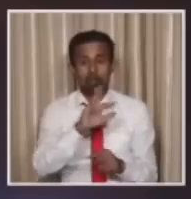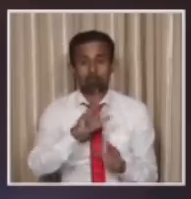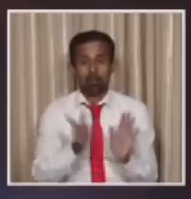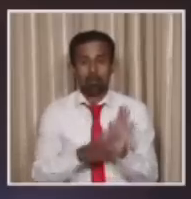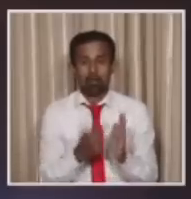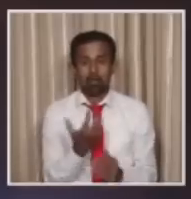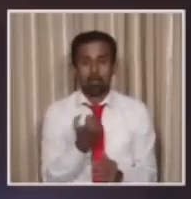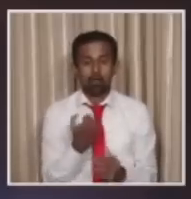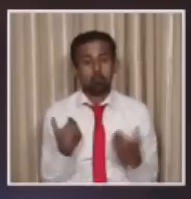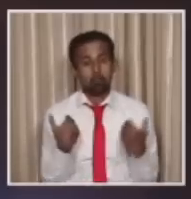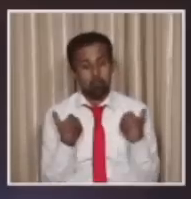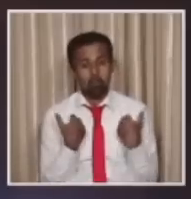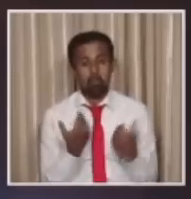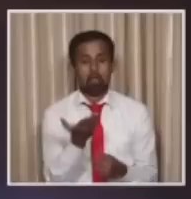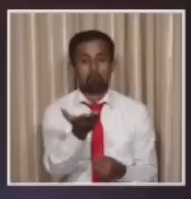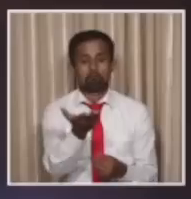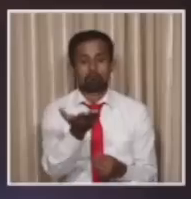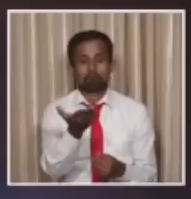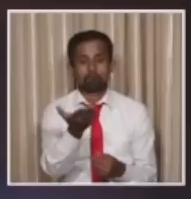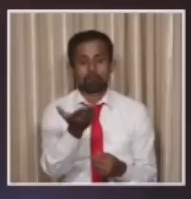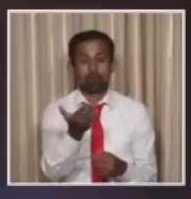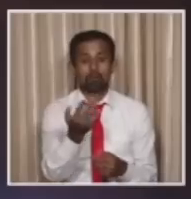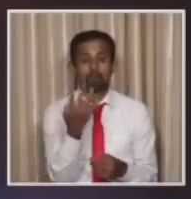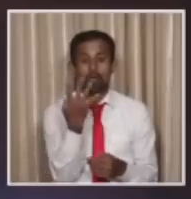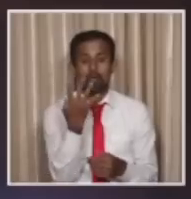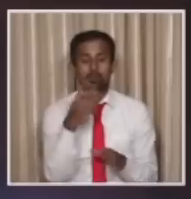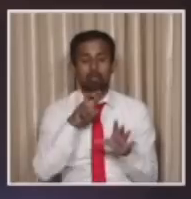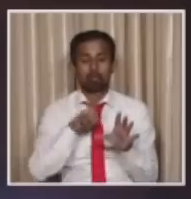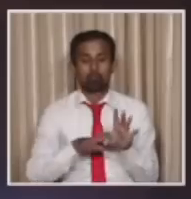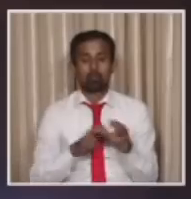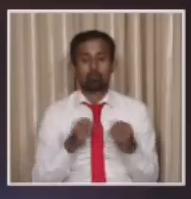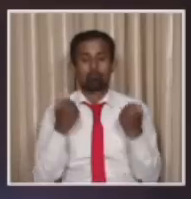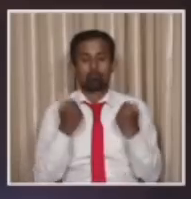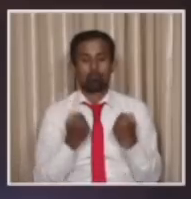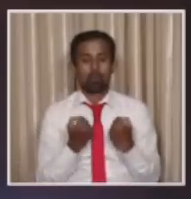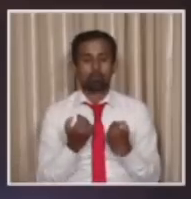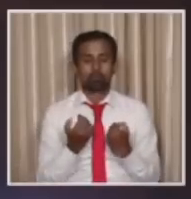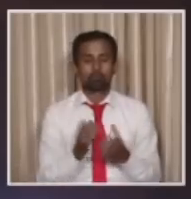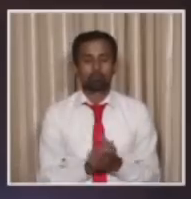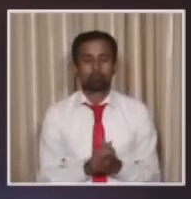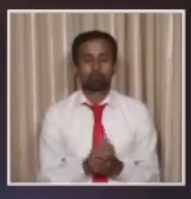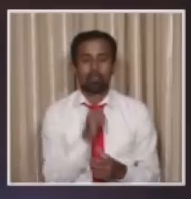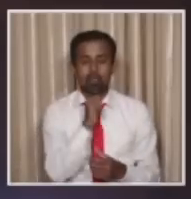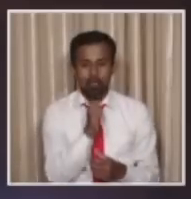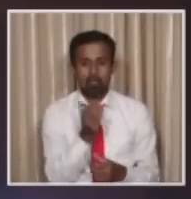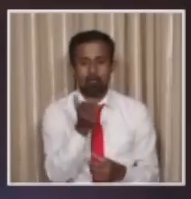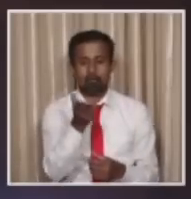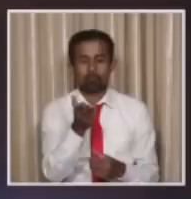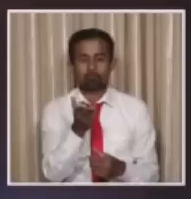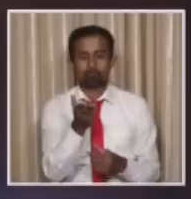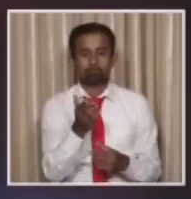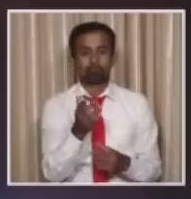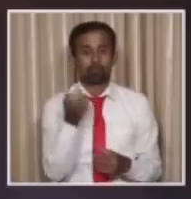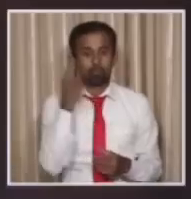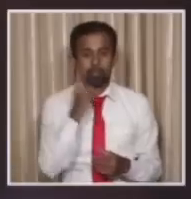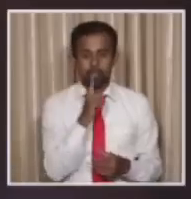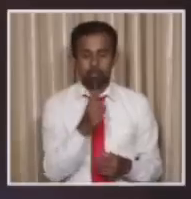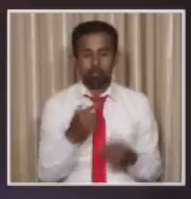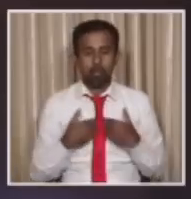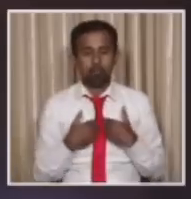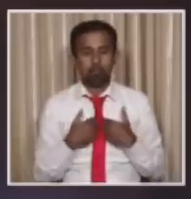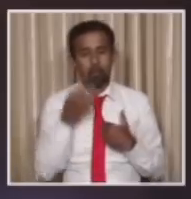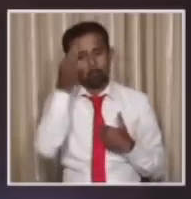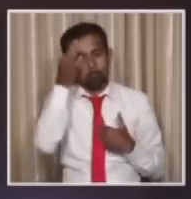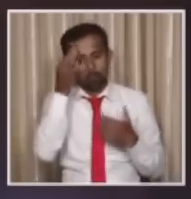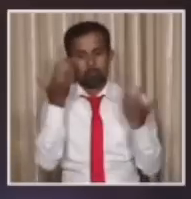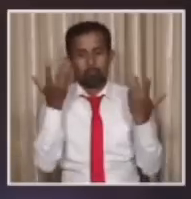ගන්න කොච්චර මහන්සි වුණාද? අද හතරවෙනි පෙළේ වාඩි කරලා තියෙන මේ ජනාධිපතිතුමා. ඒක ඇත්ත තමයි තුමා එකපාරක් කිව්වා අපිට පිස්සු නෑ